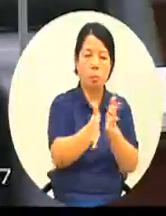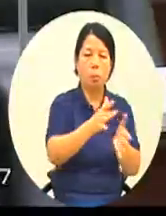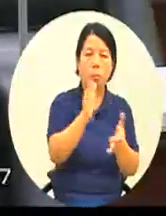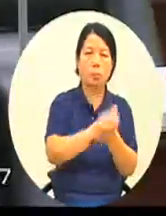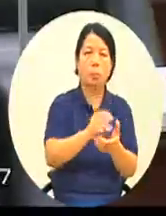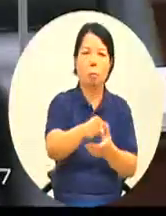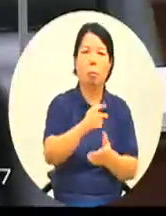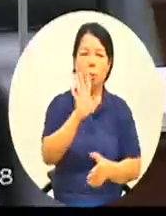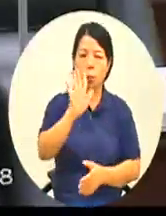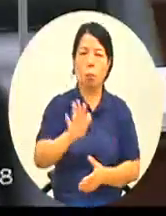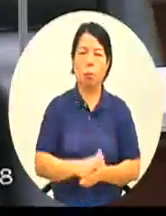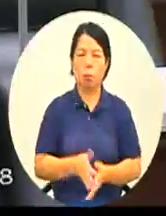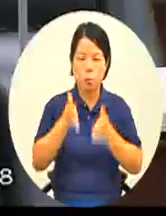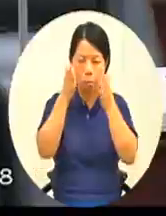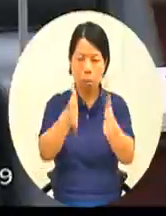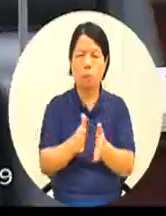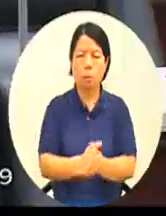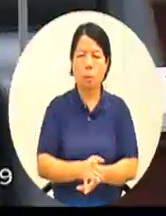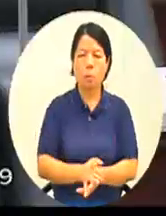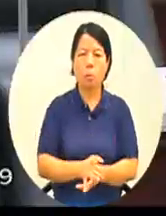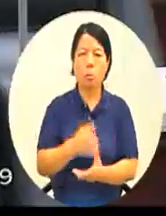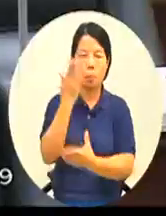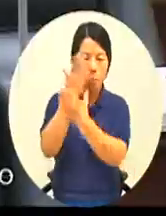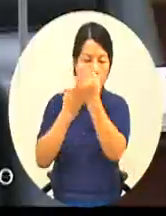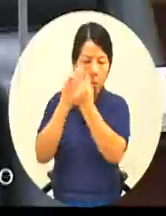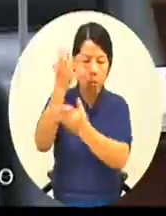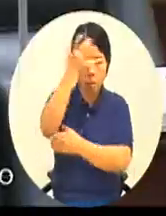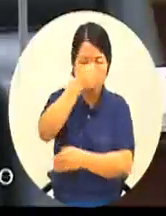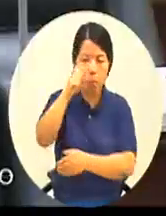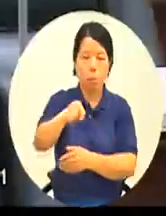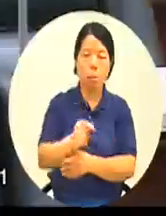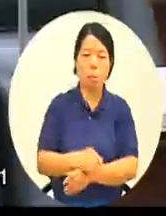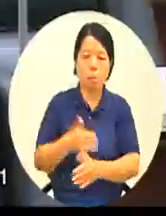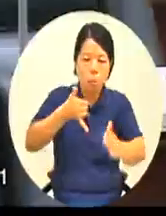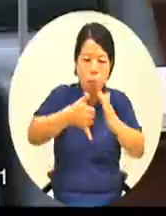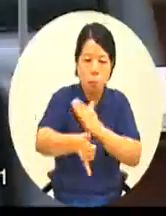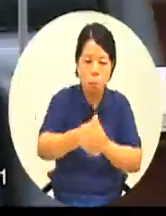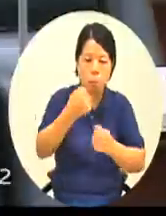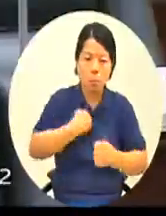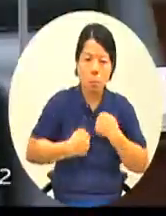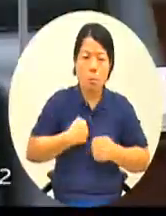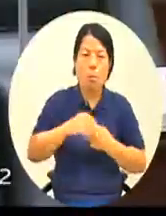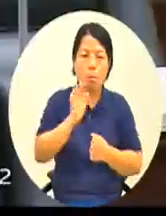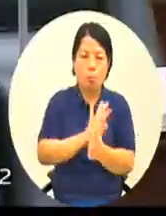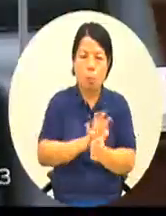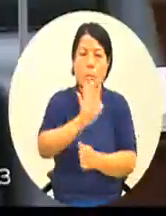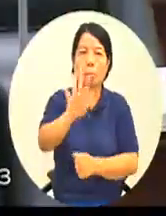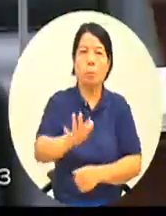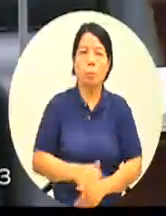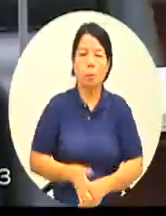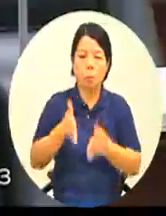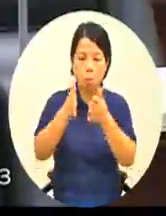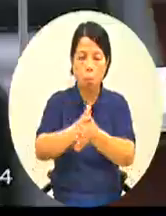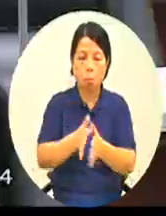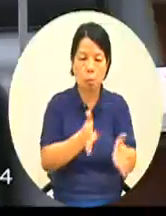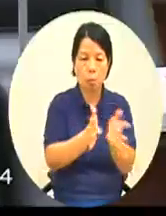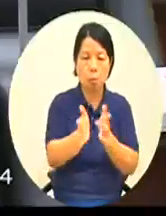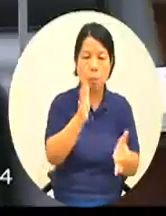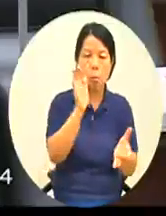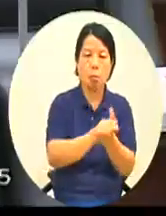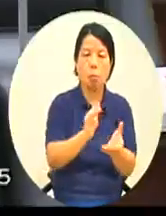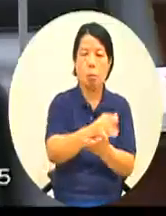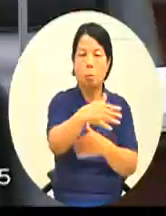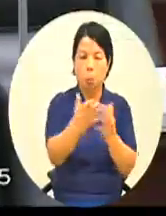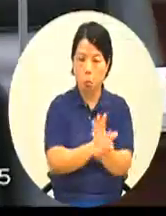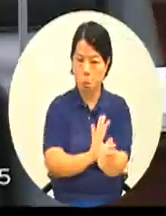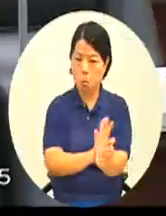个行动沐浴车是针对我们的失能老人到宅沐浴这样子的一个服务。那我不知道针对街友有没有这样的一个服务，